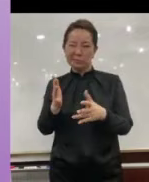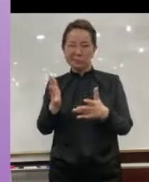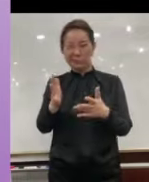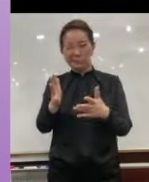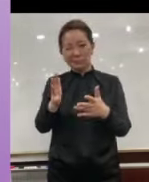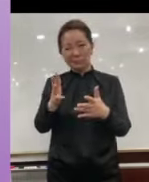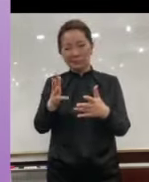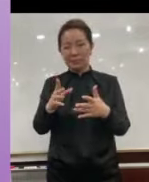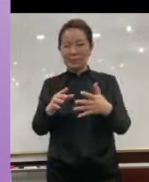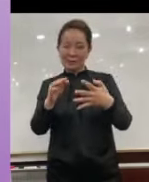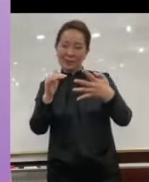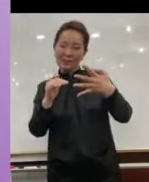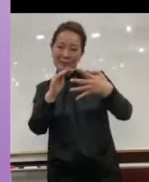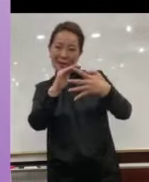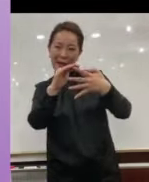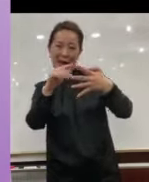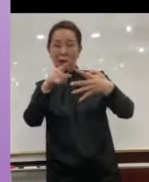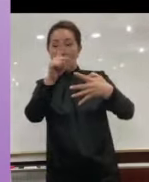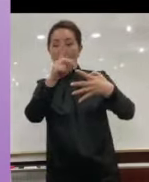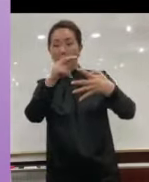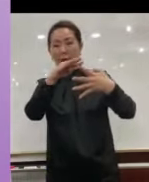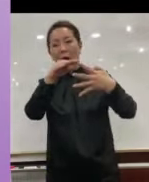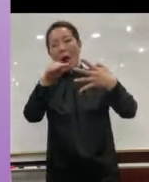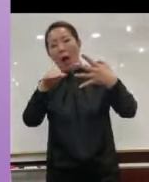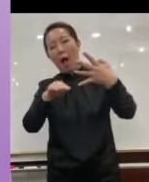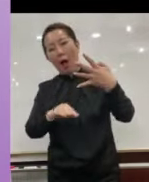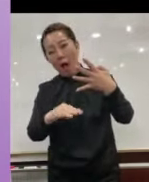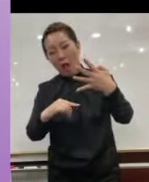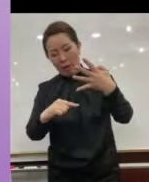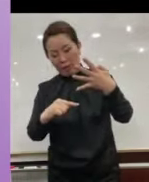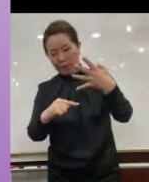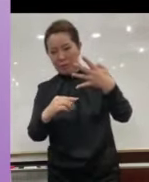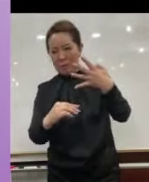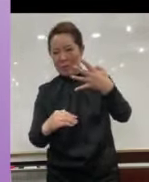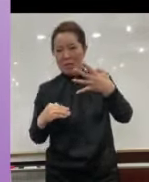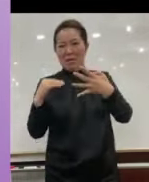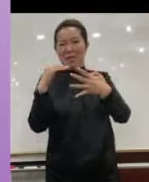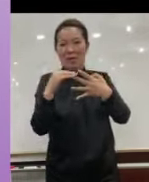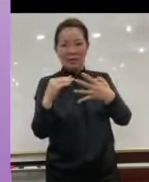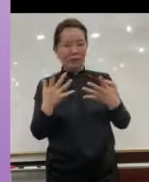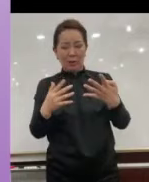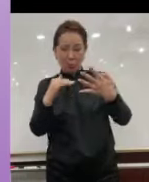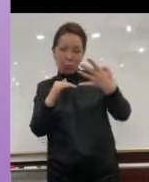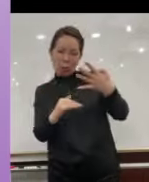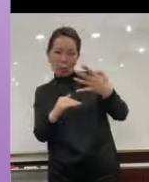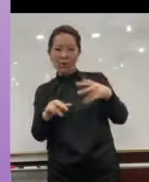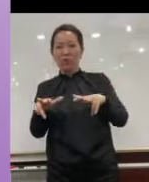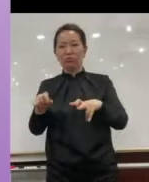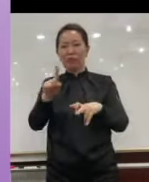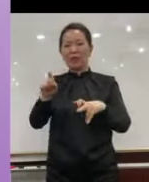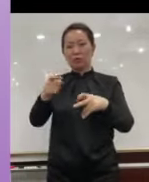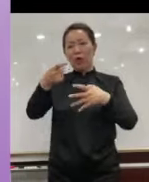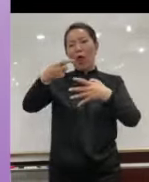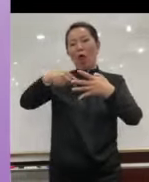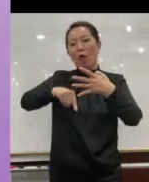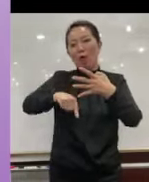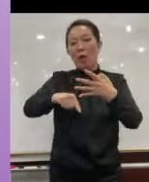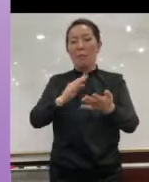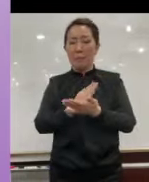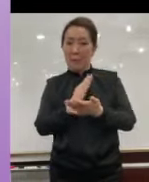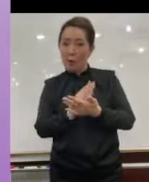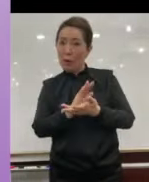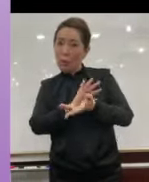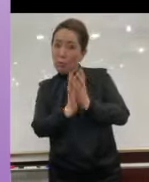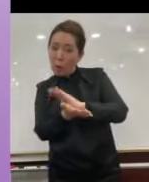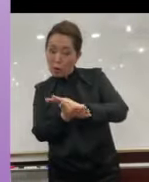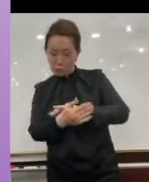дарааллын хувьд бол нэлээ сүл дарааллын тэргүүн үгнэнд гарч чаддгүй юм асуудал байгаа гэсэн хэдий ч одоо үнэхээр